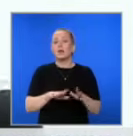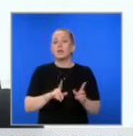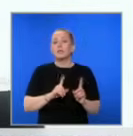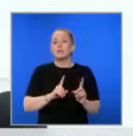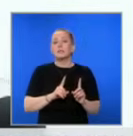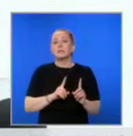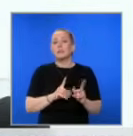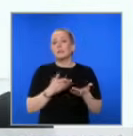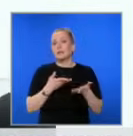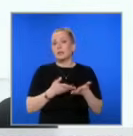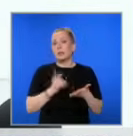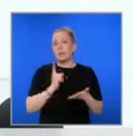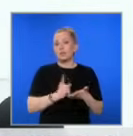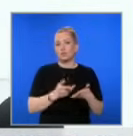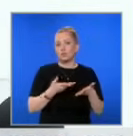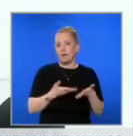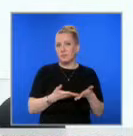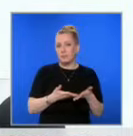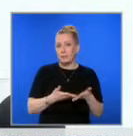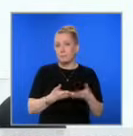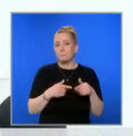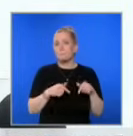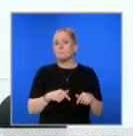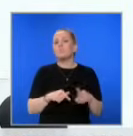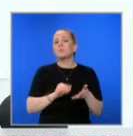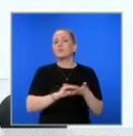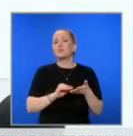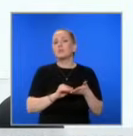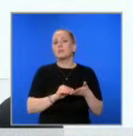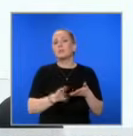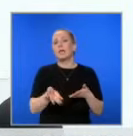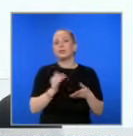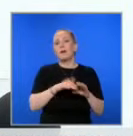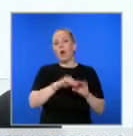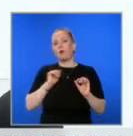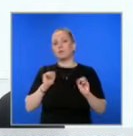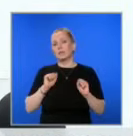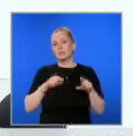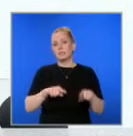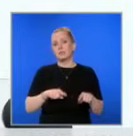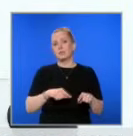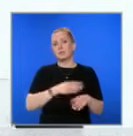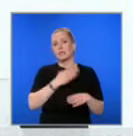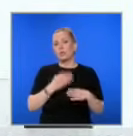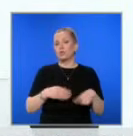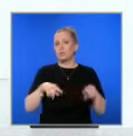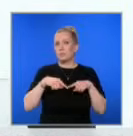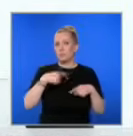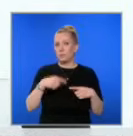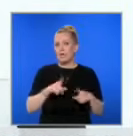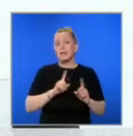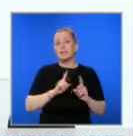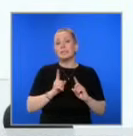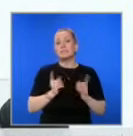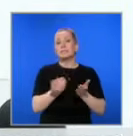нейно настояване, така да кажа, е постановен отказ да се образува досъдебно производство и вследствие на това, че не са